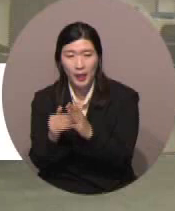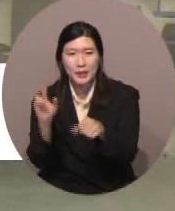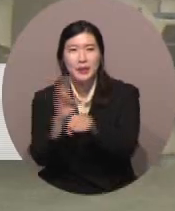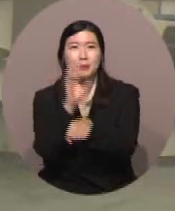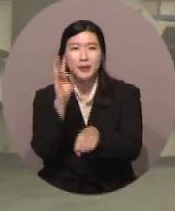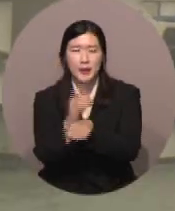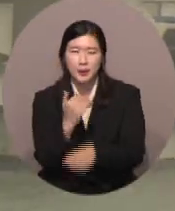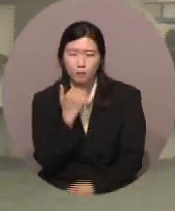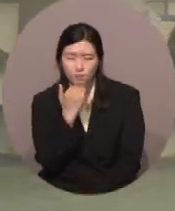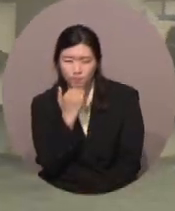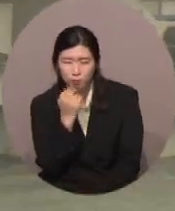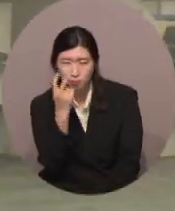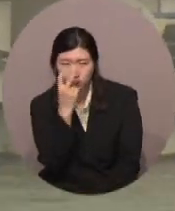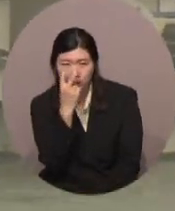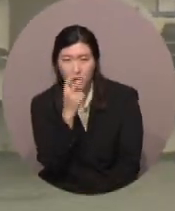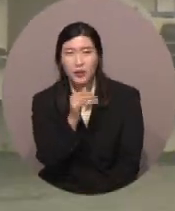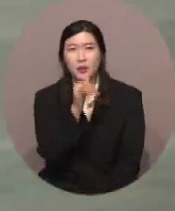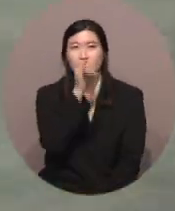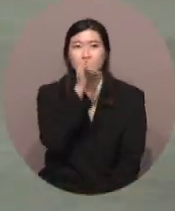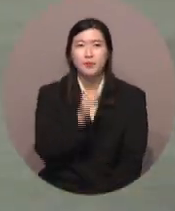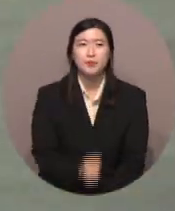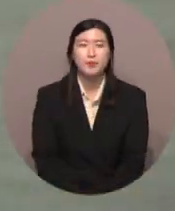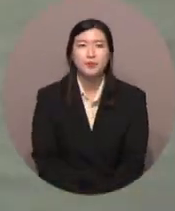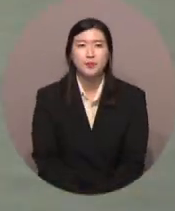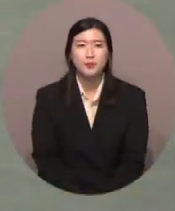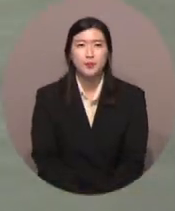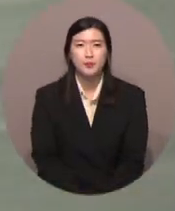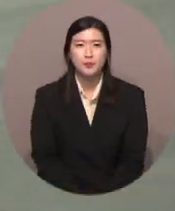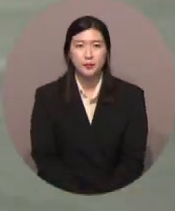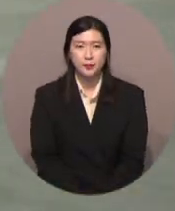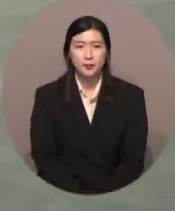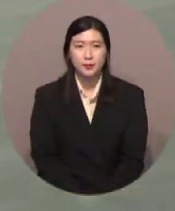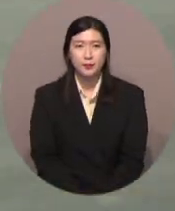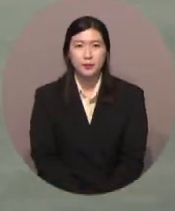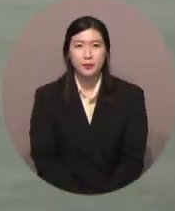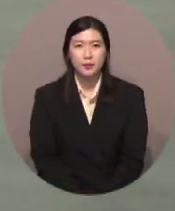24시간 대응체계에 돌입했습니다. MBC 뉴스 이승섭입니다.